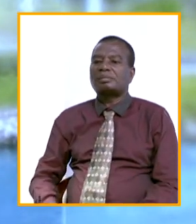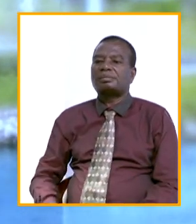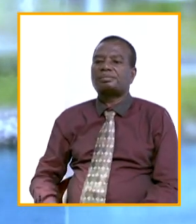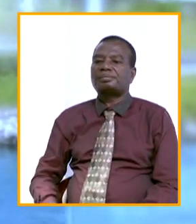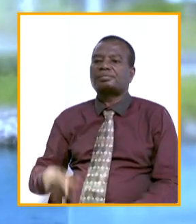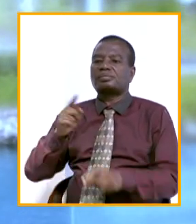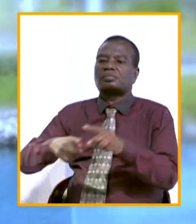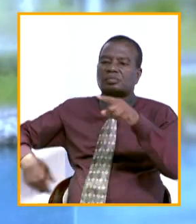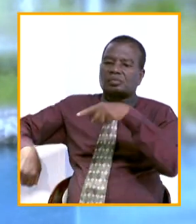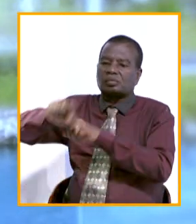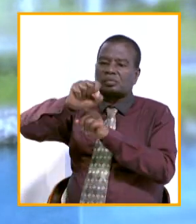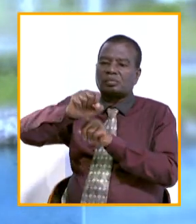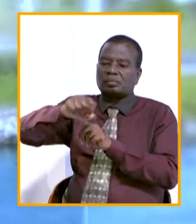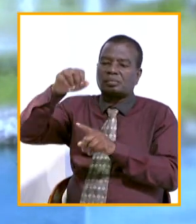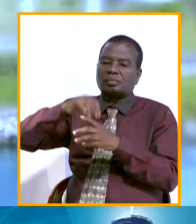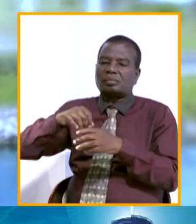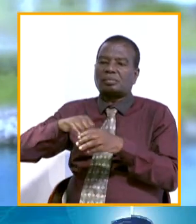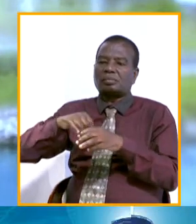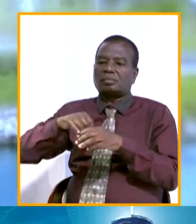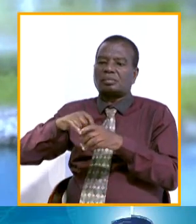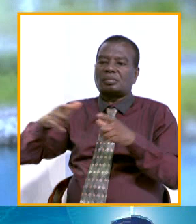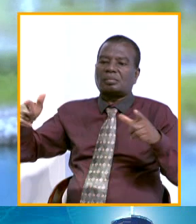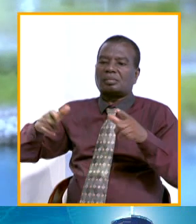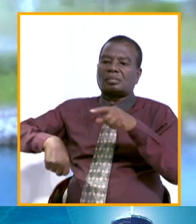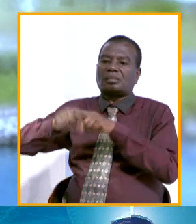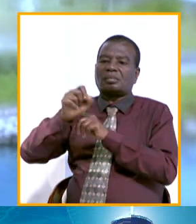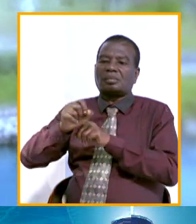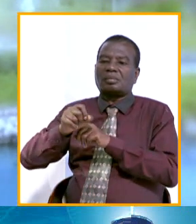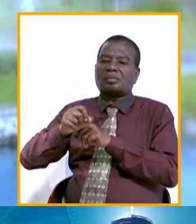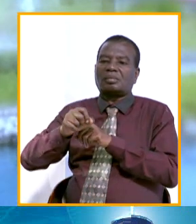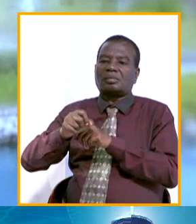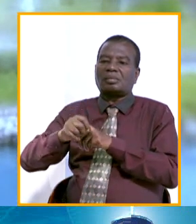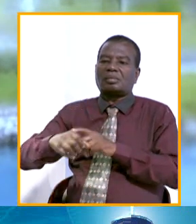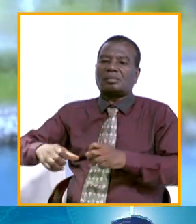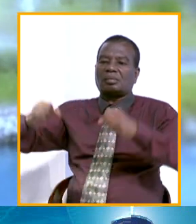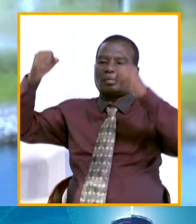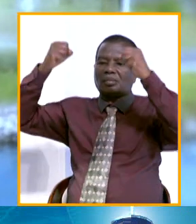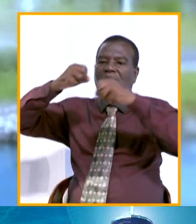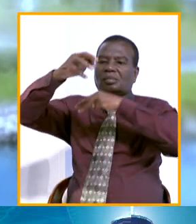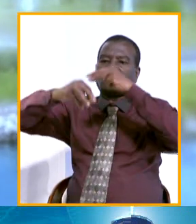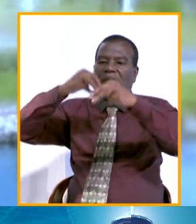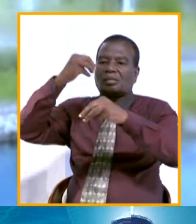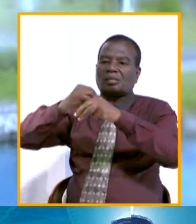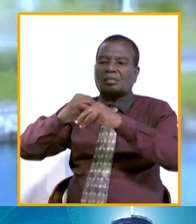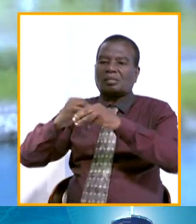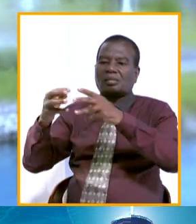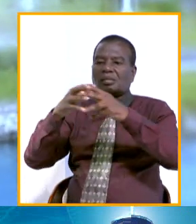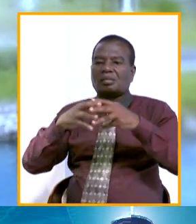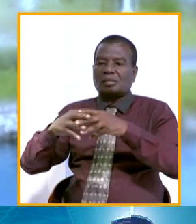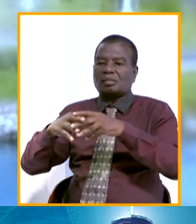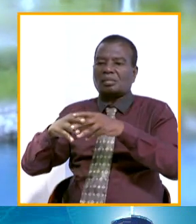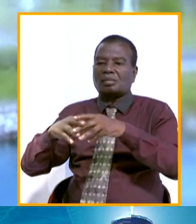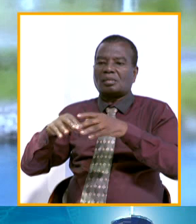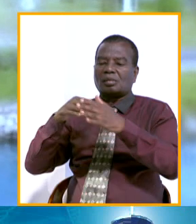Un mois de foot dans cette édition du grand football en perspective. Les champions du monde français jouent en amical contre la